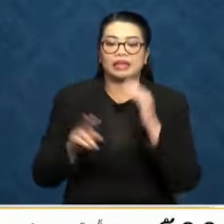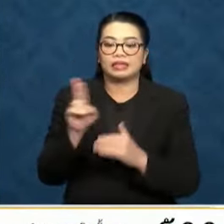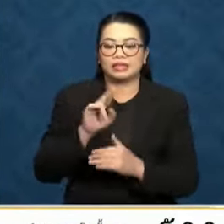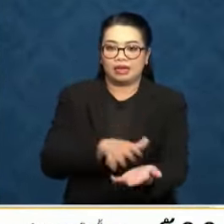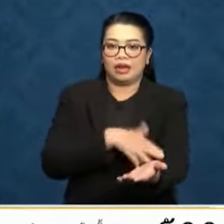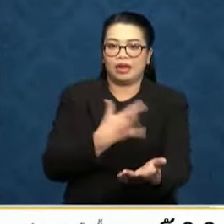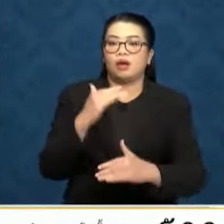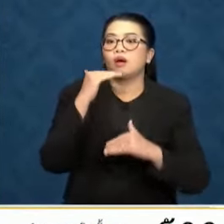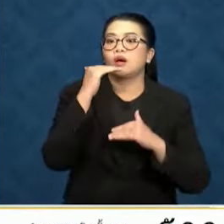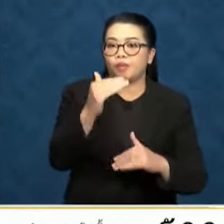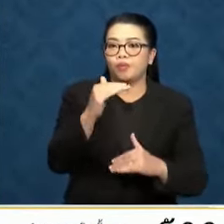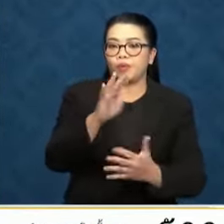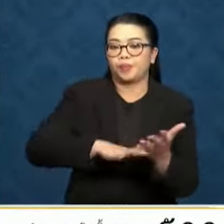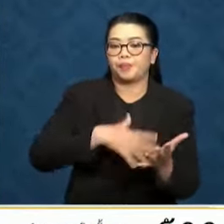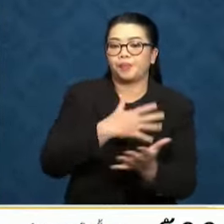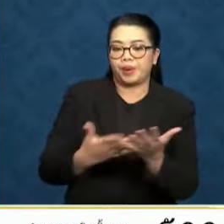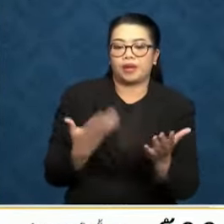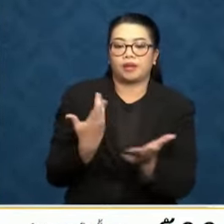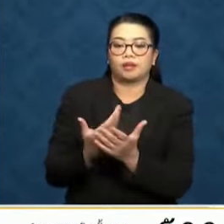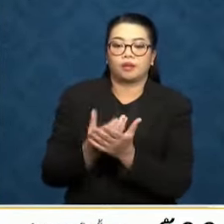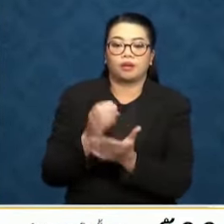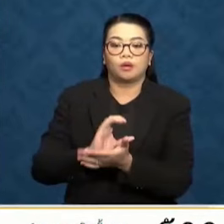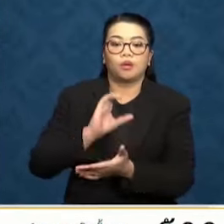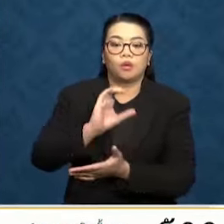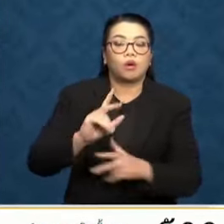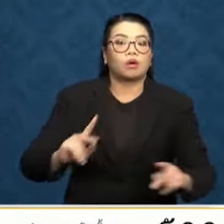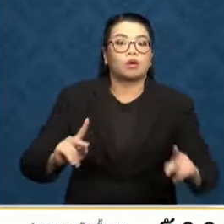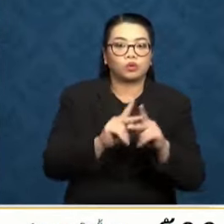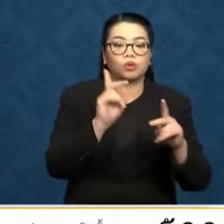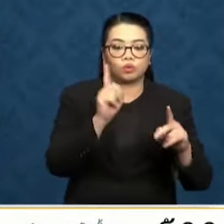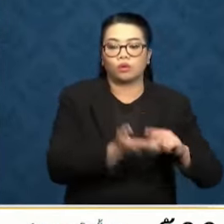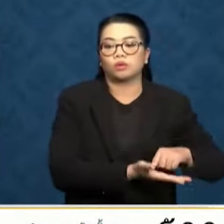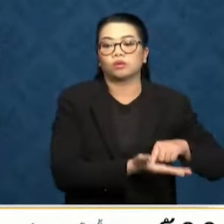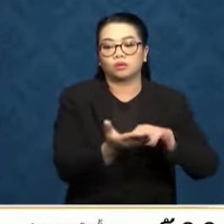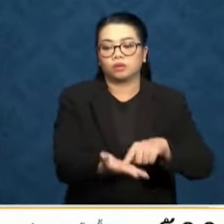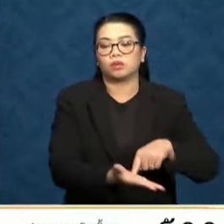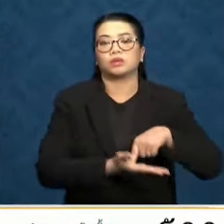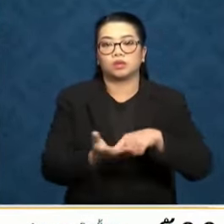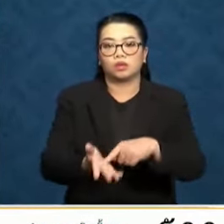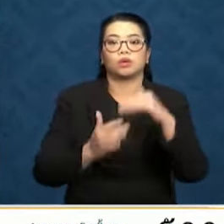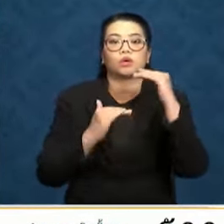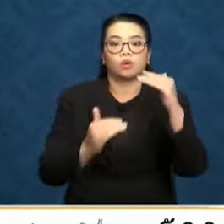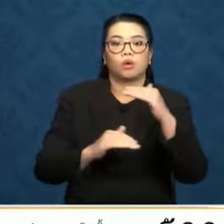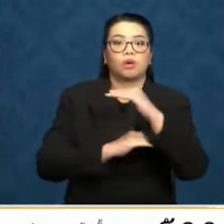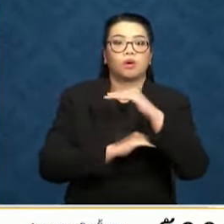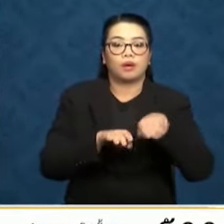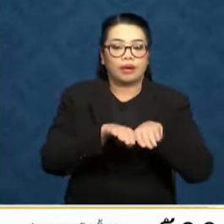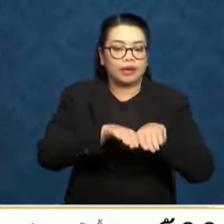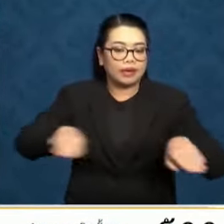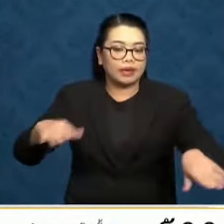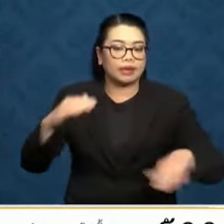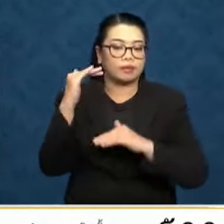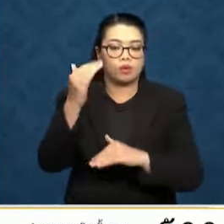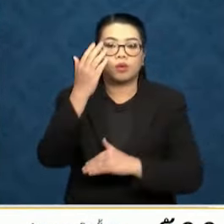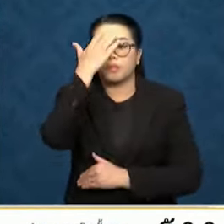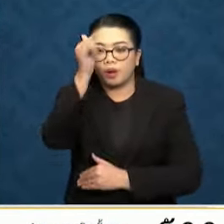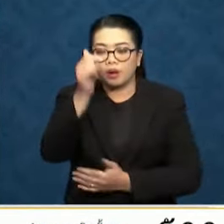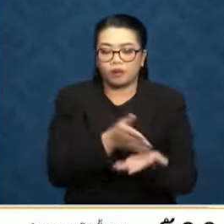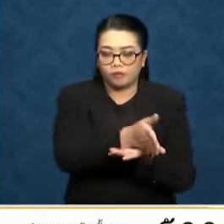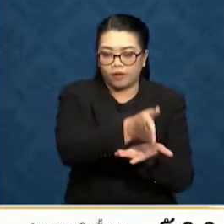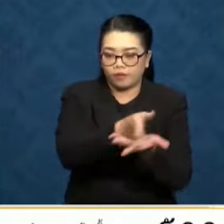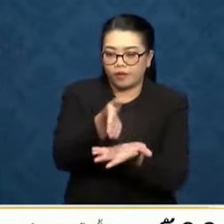งบประมาณและและกำกับให้แต่ละกระทรวงค่ะต้องเสนอคำของบประมาณภายใต้กรอบเท่านั้นเนี่ยก็เพื่อให้ทุกๆหน่วยงาน